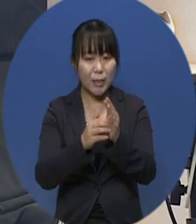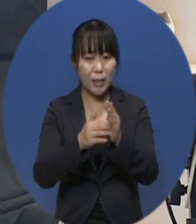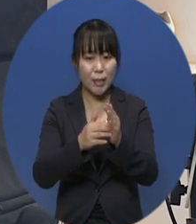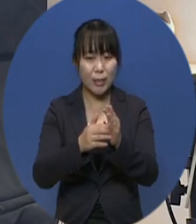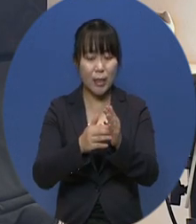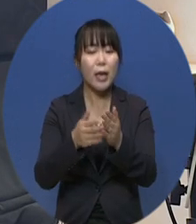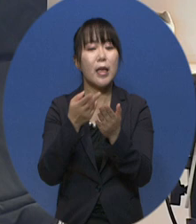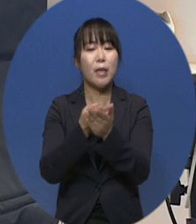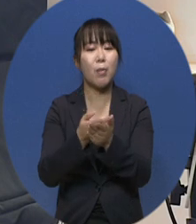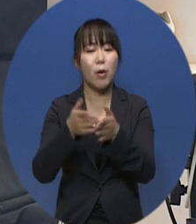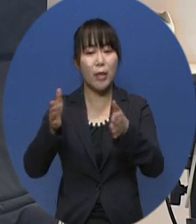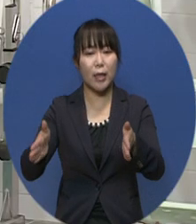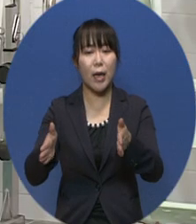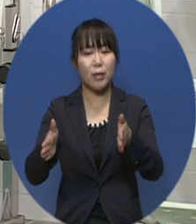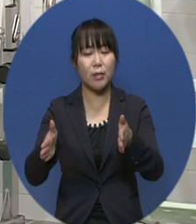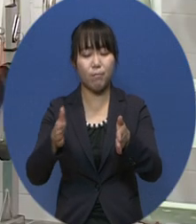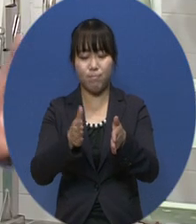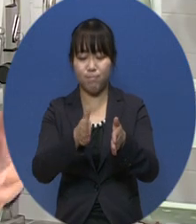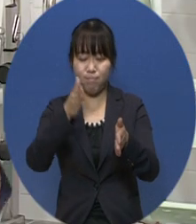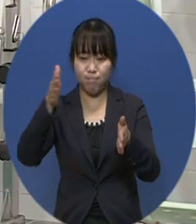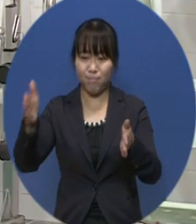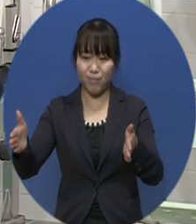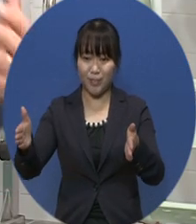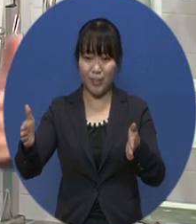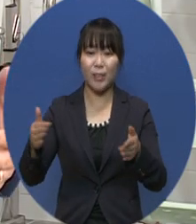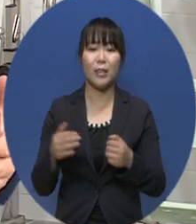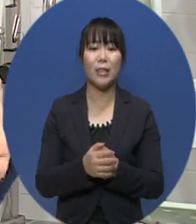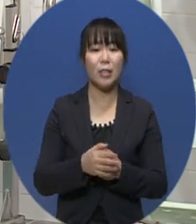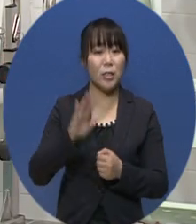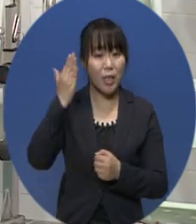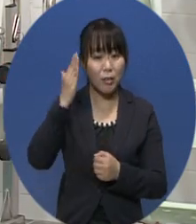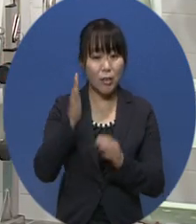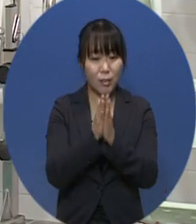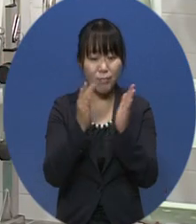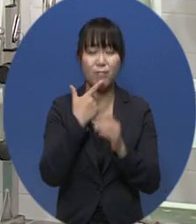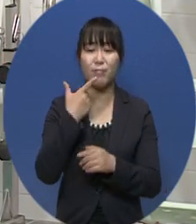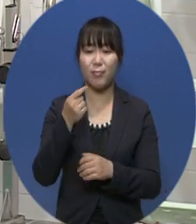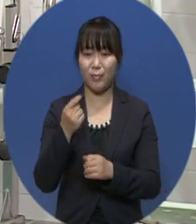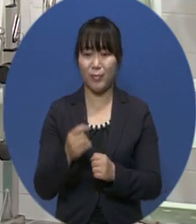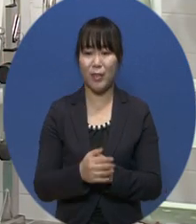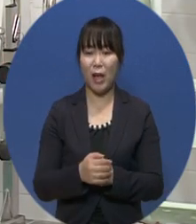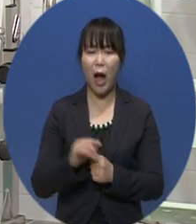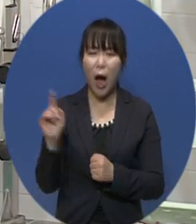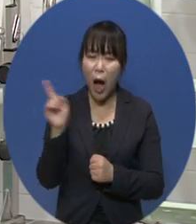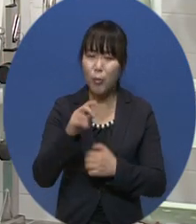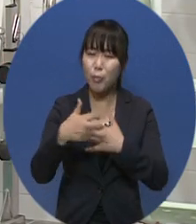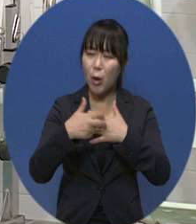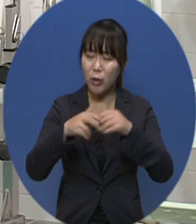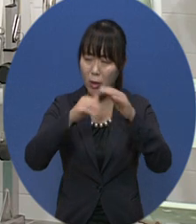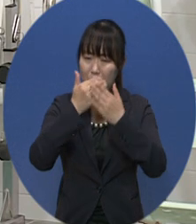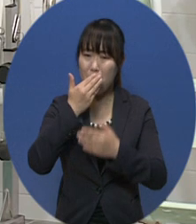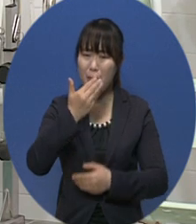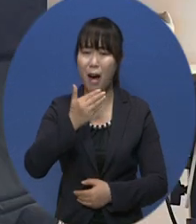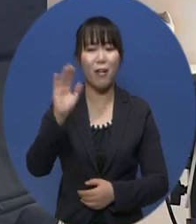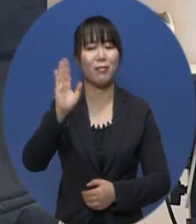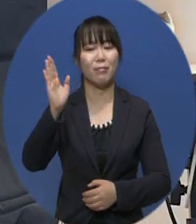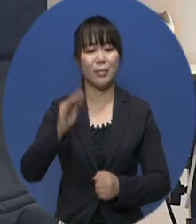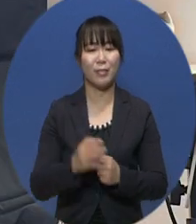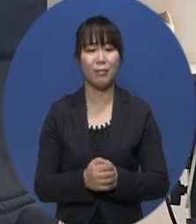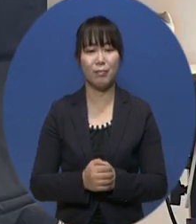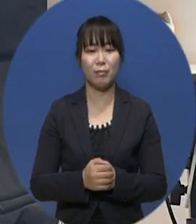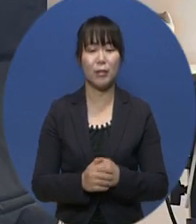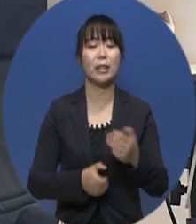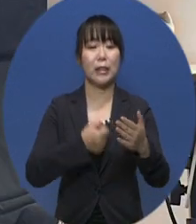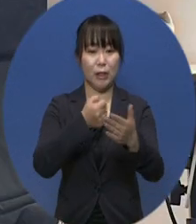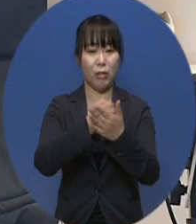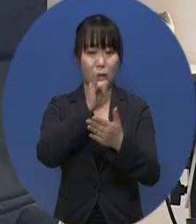입원기간을 연장을 해줍니다. 아, 바뀌었네요, 그러면. 네네. 이제 최근에 실시된 건가요? 네, 최근에 실시됐고, 네. 그게 아무 병원이나 다 되는 건 아니고, 네.